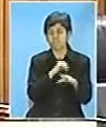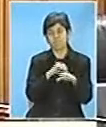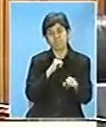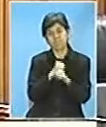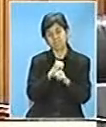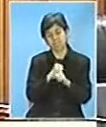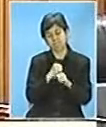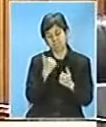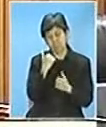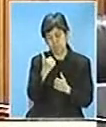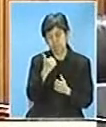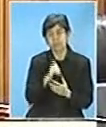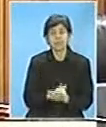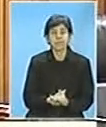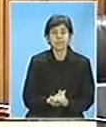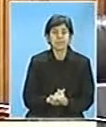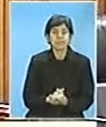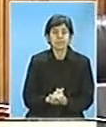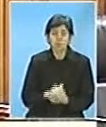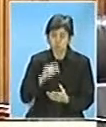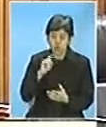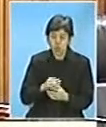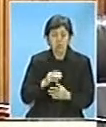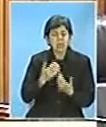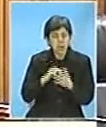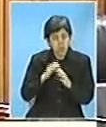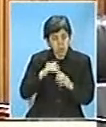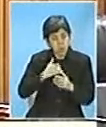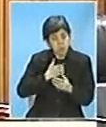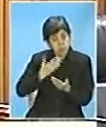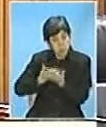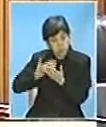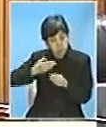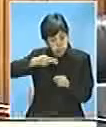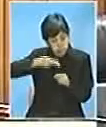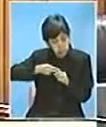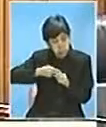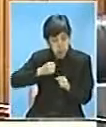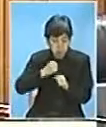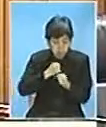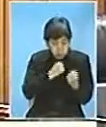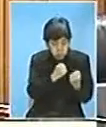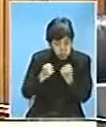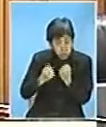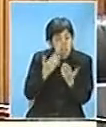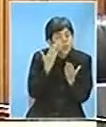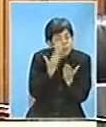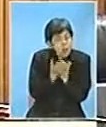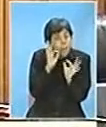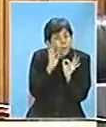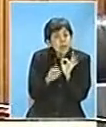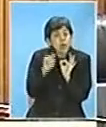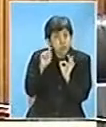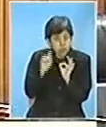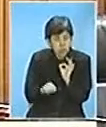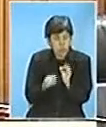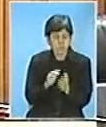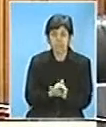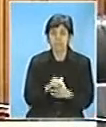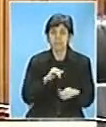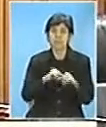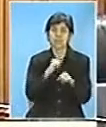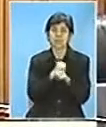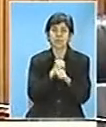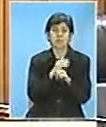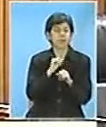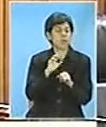พสูงแล้วก็ที่สำคัญนะครับต้องสร้างจิตสำนึกของผู้บริโภคในการใช้งานอย่างประหยัดนะครับและมีประสิทธิภาพ